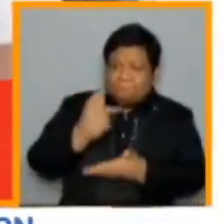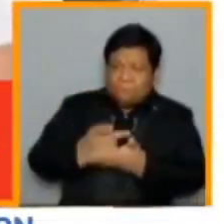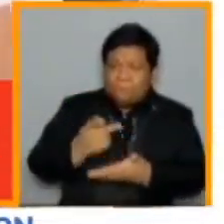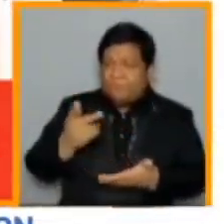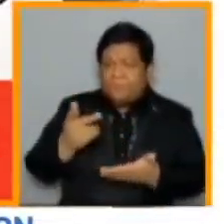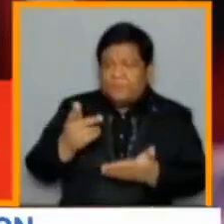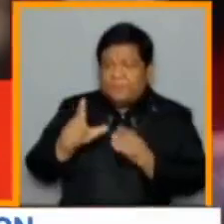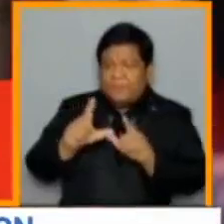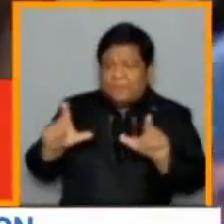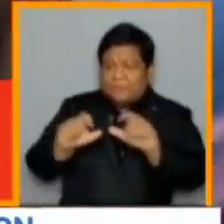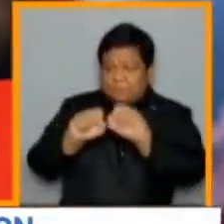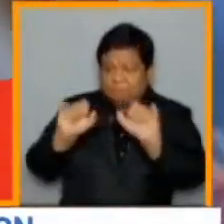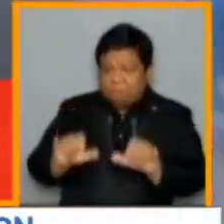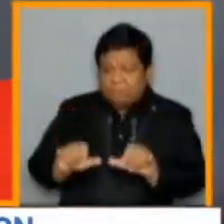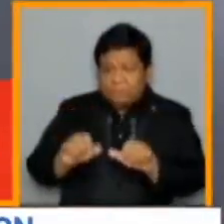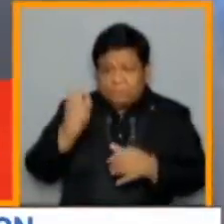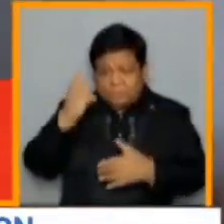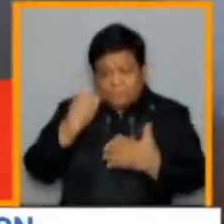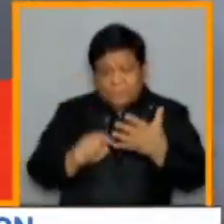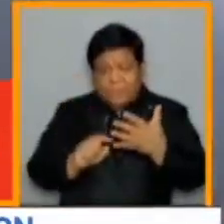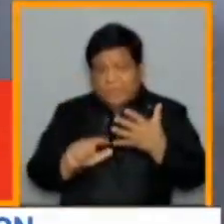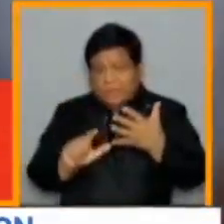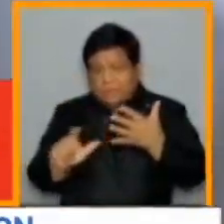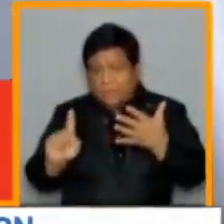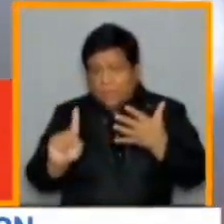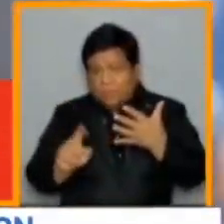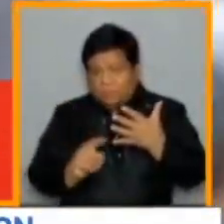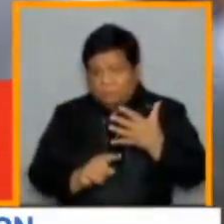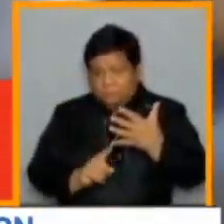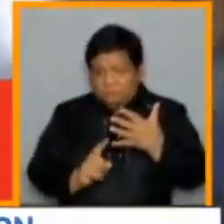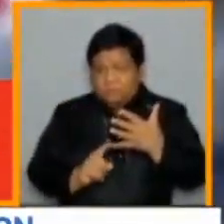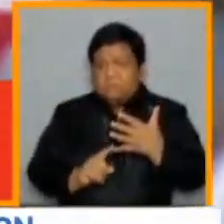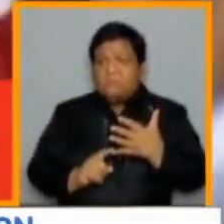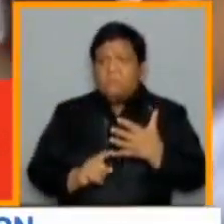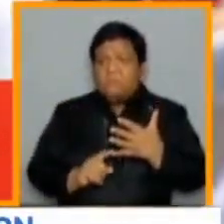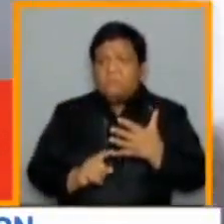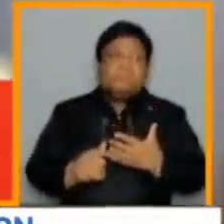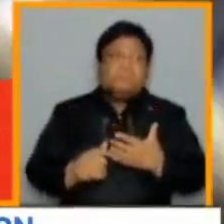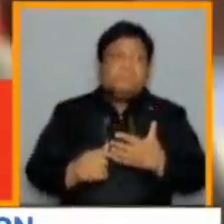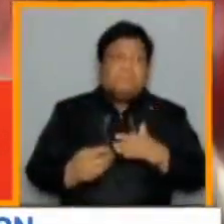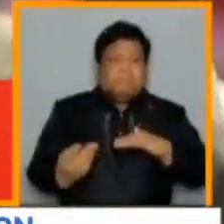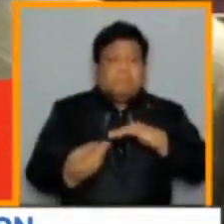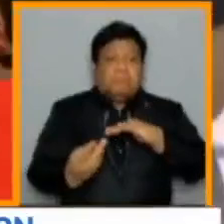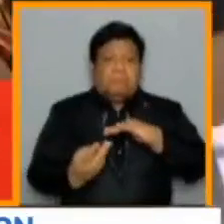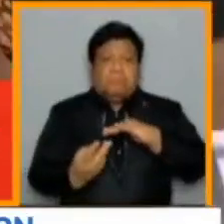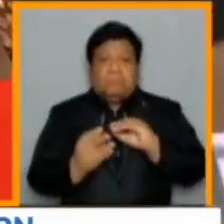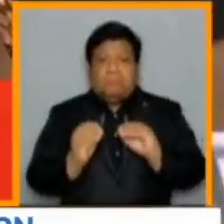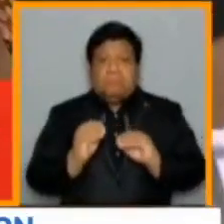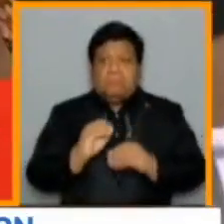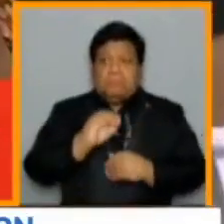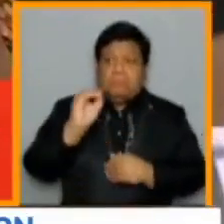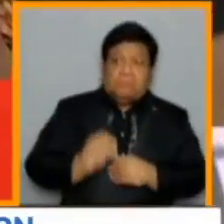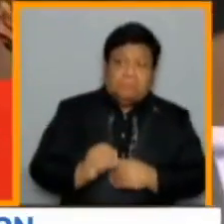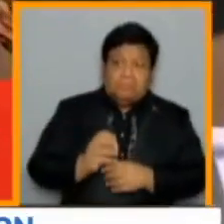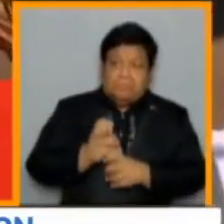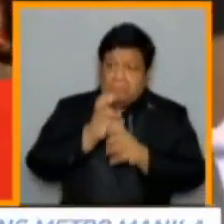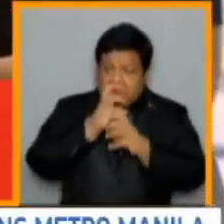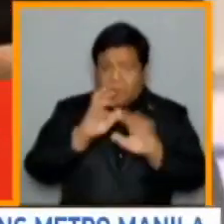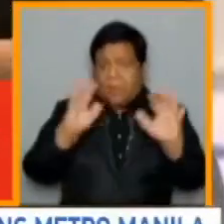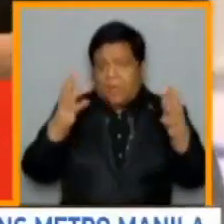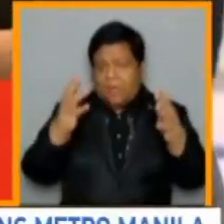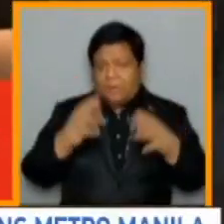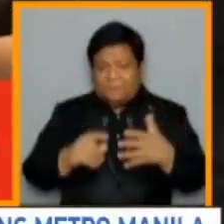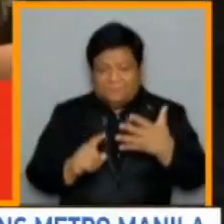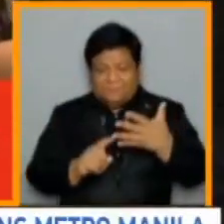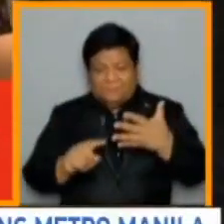po, wala nang capacity restrictions. Kung mapapansin nyo sa alert level 2, 3, 4, nire-restrict nila yung dami ng tao